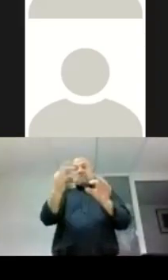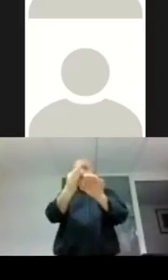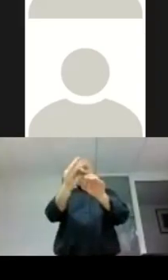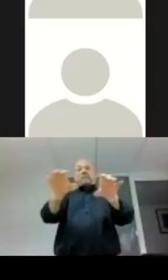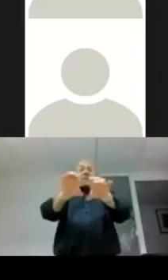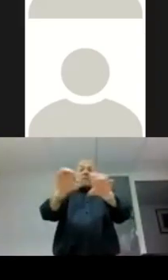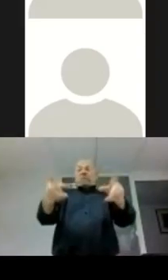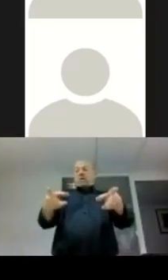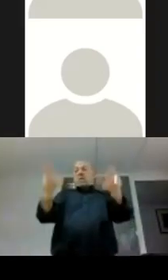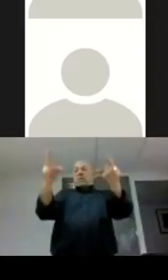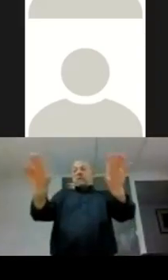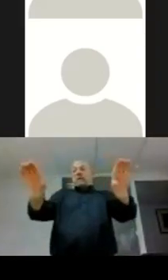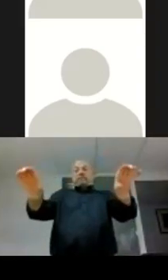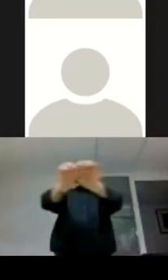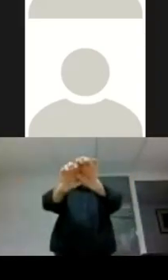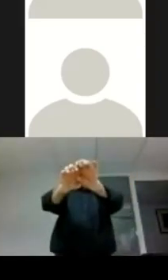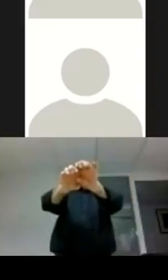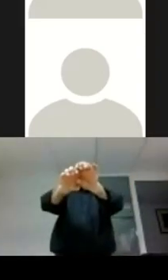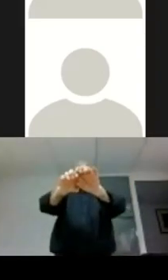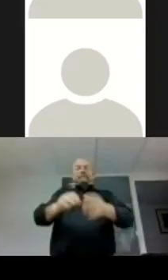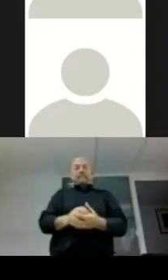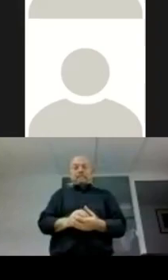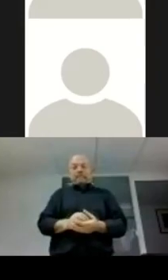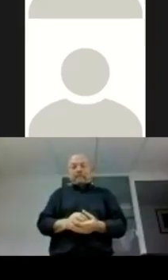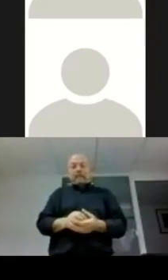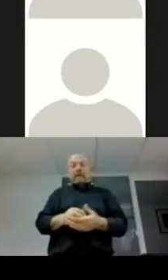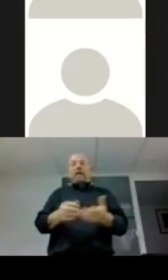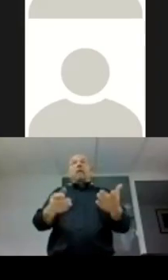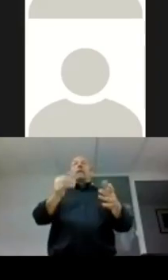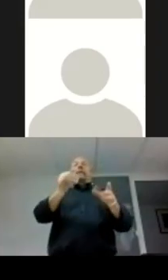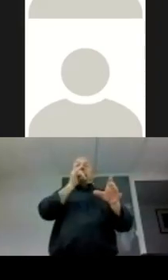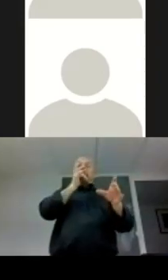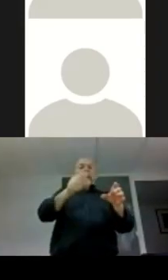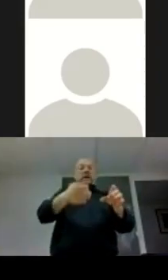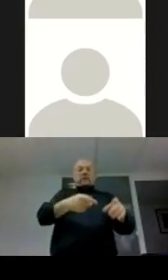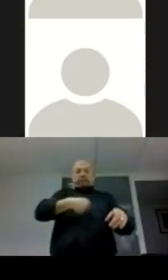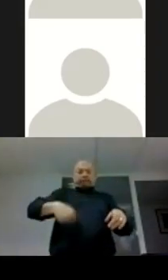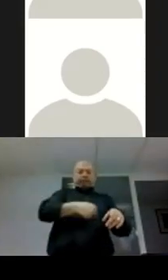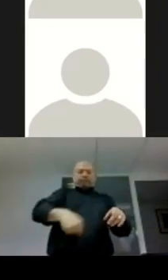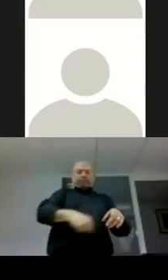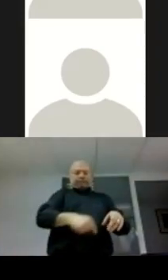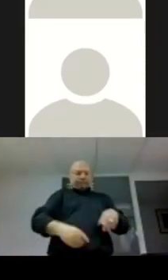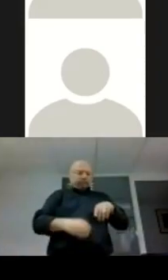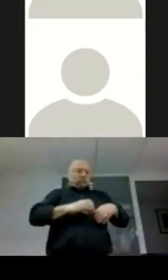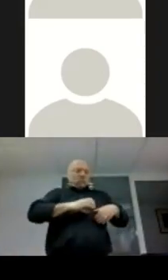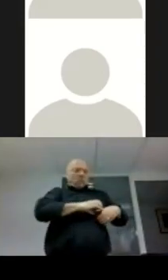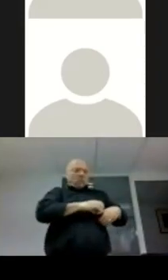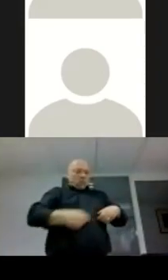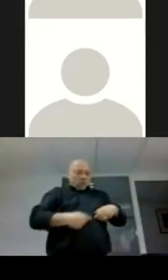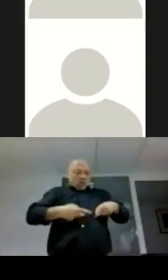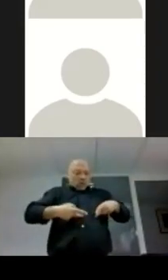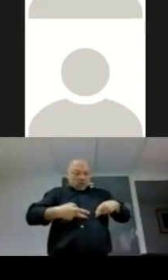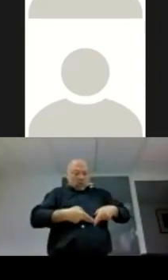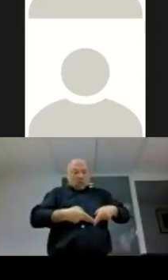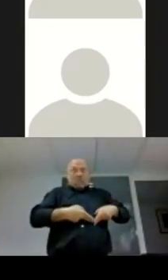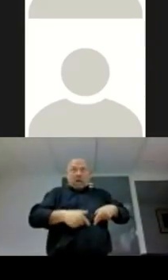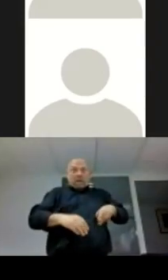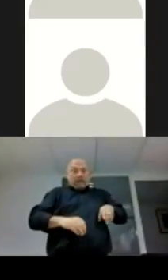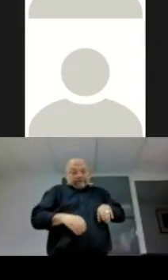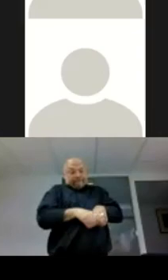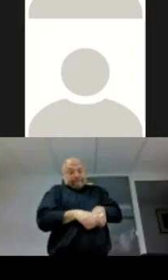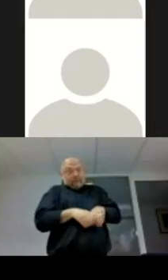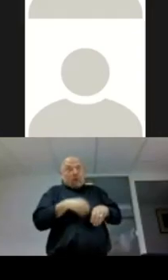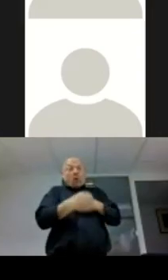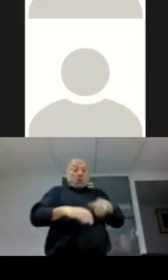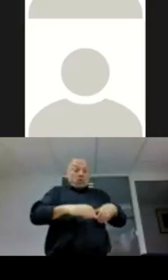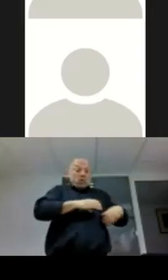une anastomose, c'est-à-dire une couture entre les deux segments coupés. Alors, ça peut être soit entre le petit intestin et le